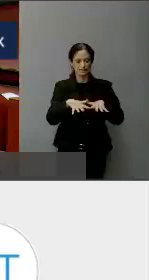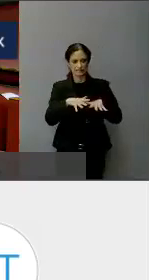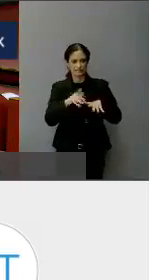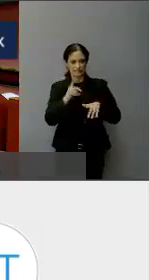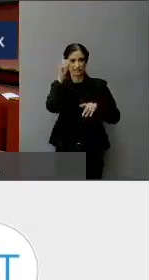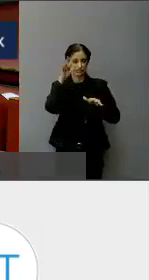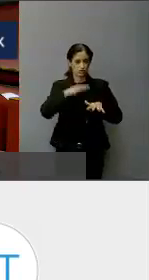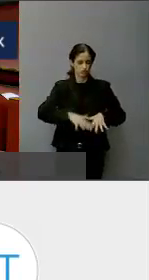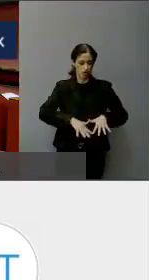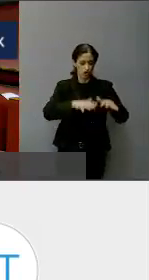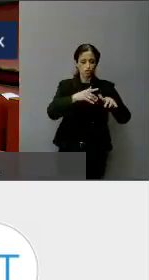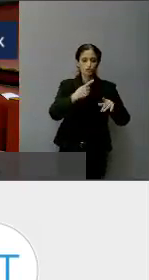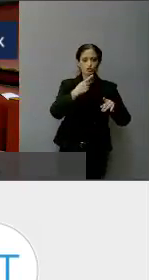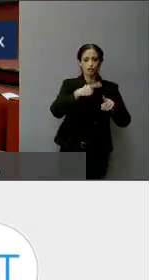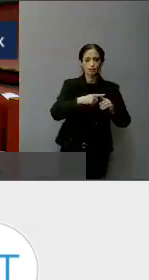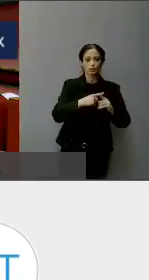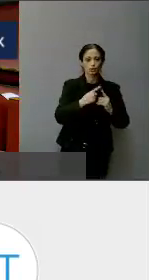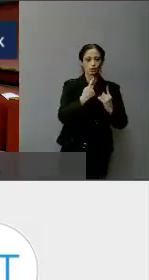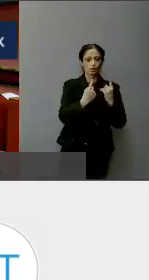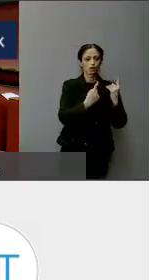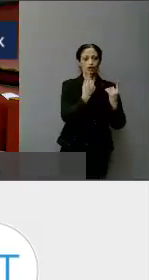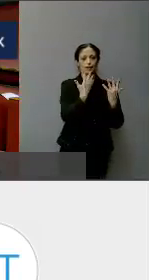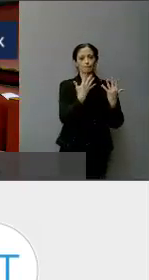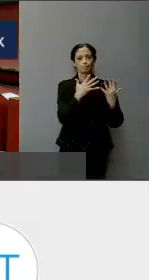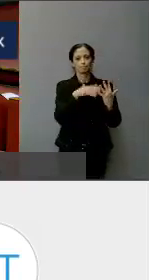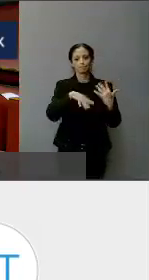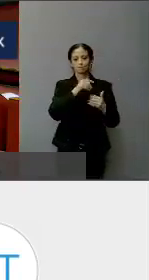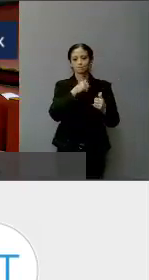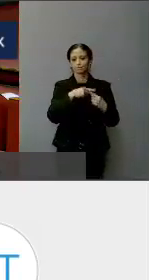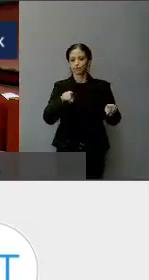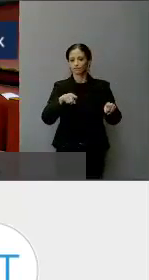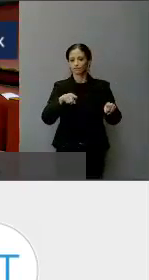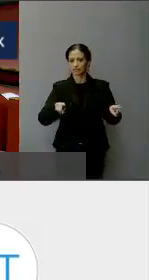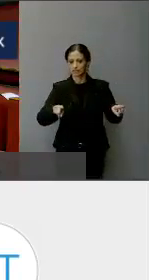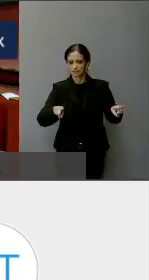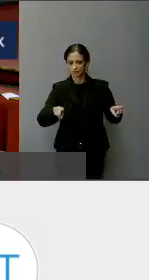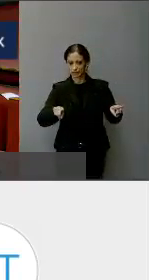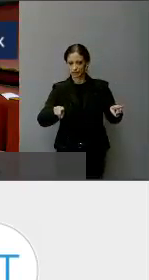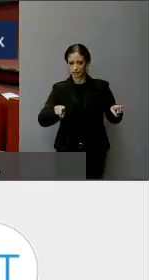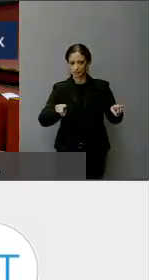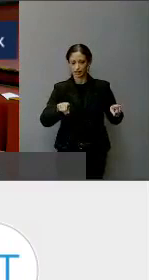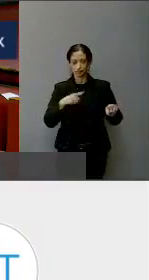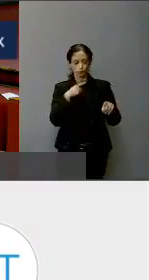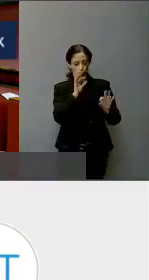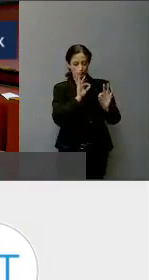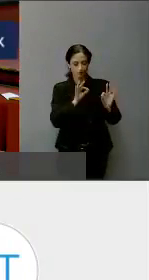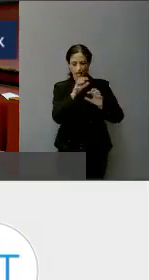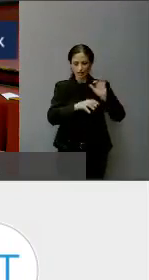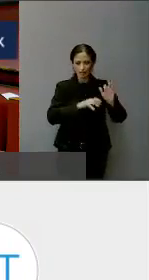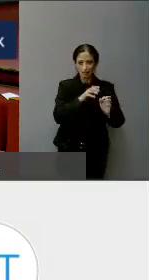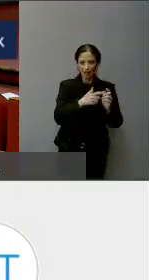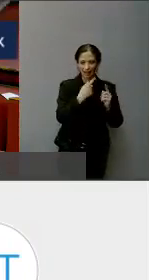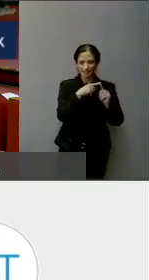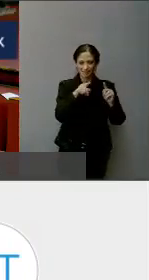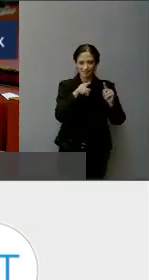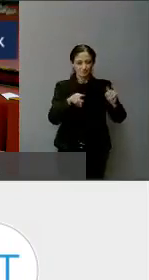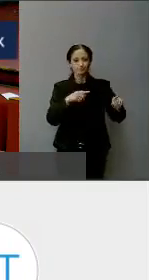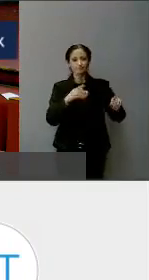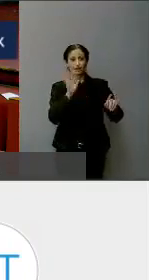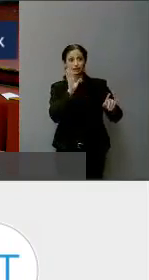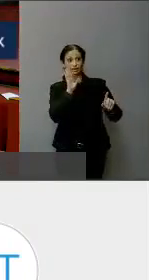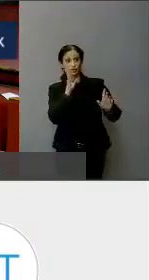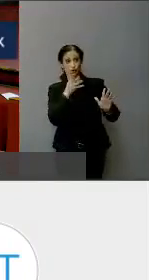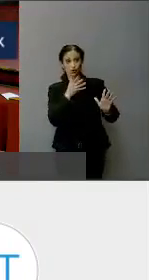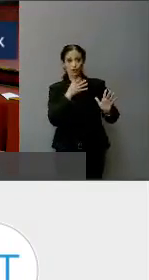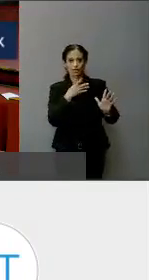addirittura le vie diversità non avete valutato perché c'è una valutazione sulla protezione di alcune specie che viene detto di parate interi valutare